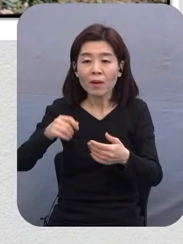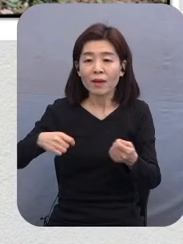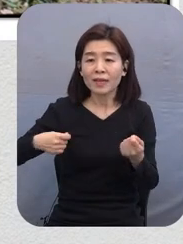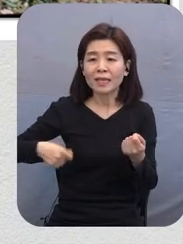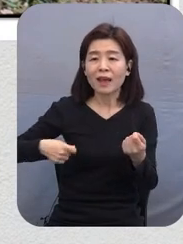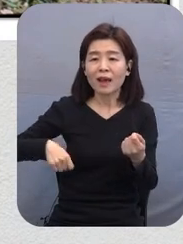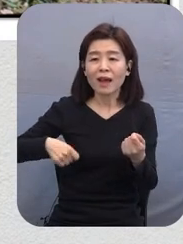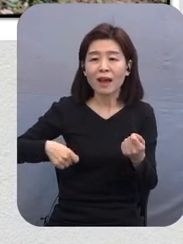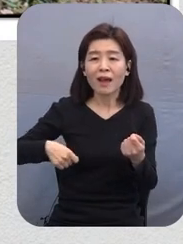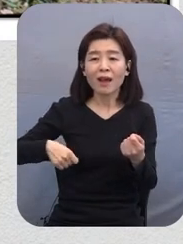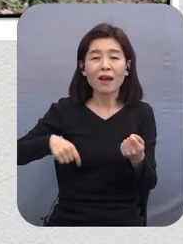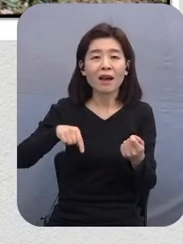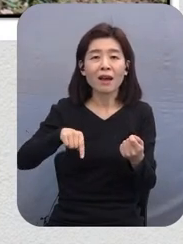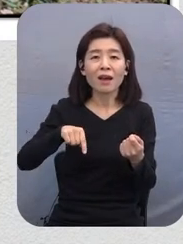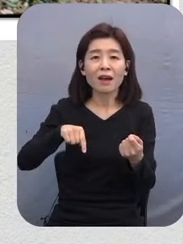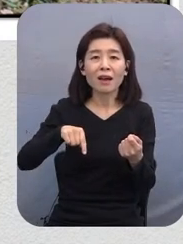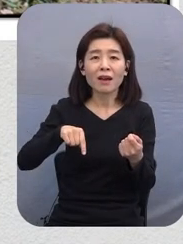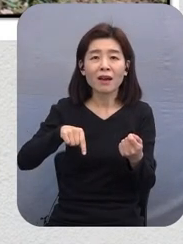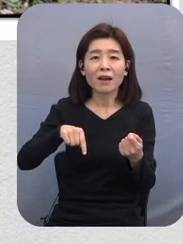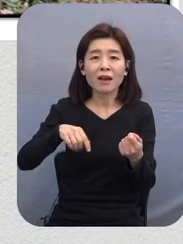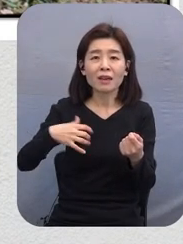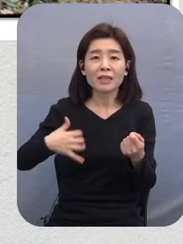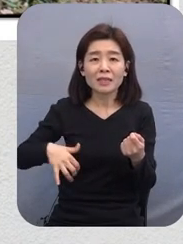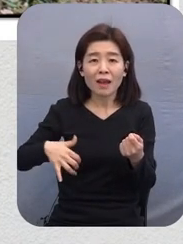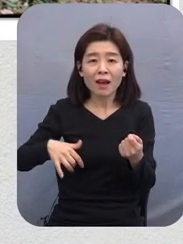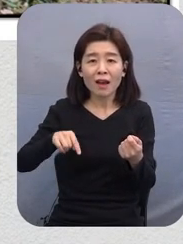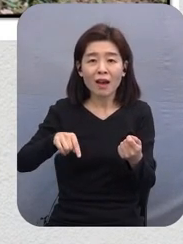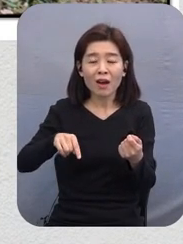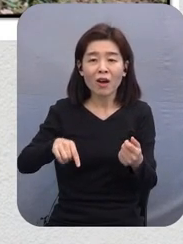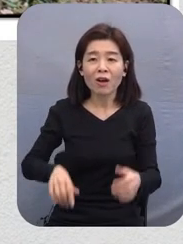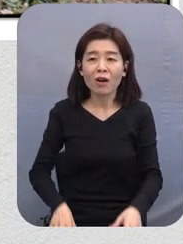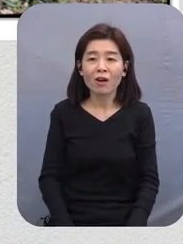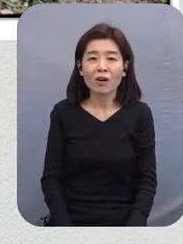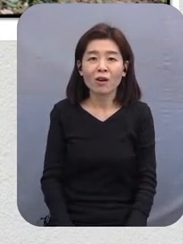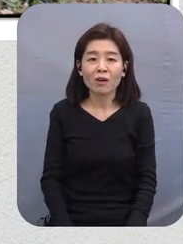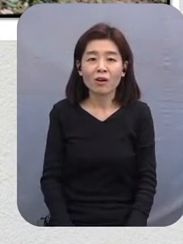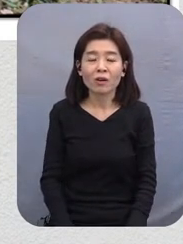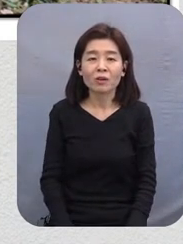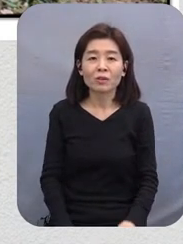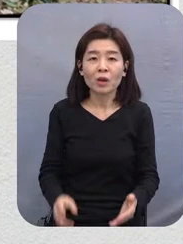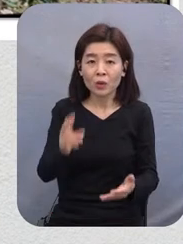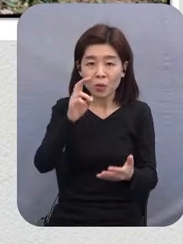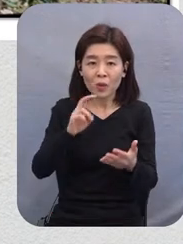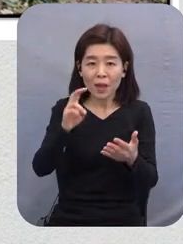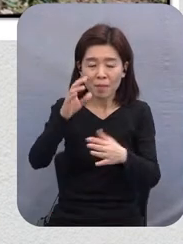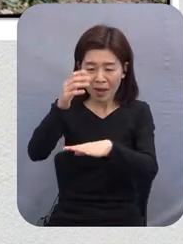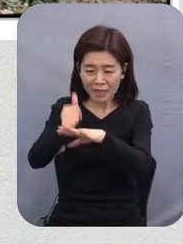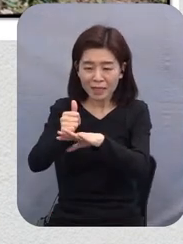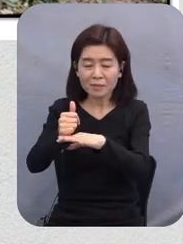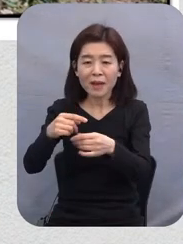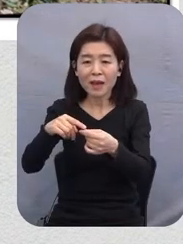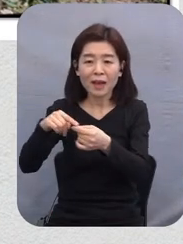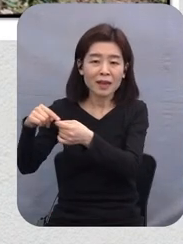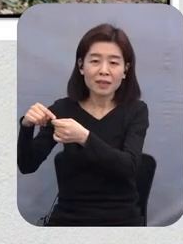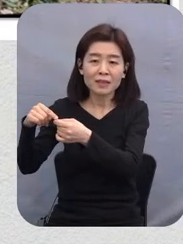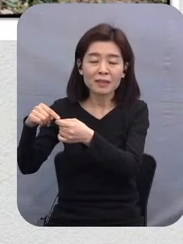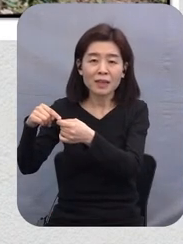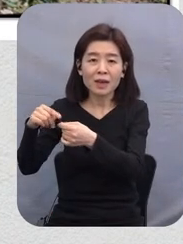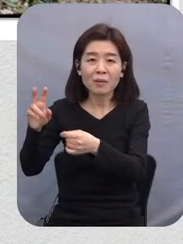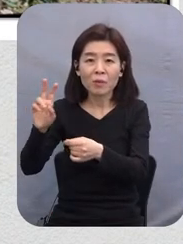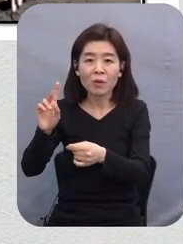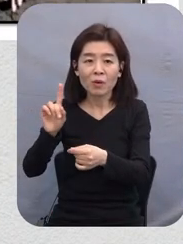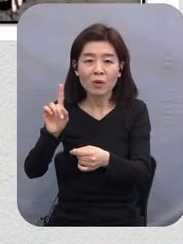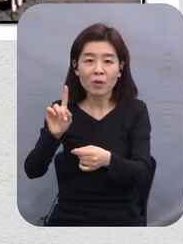떨어져라 했는데 바로 이런 기타가 있습니다. 그리고 이 노래의 마지막 가사는 이렇게 되어 있습니다. 오늘